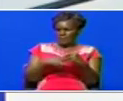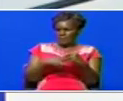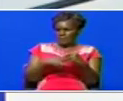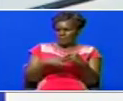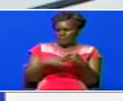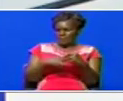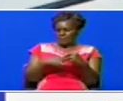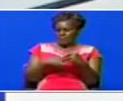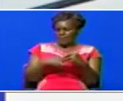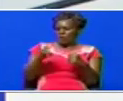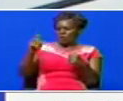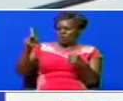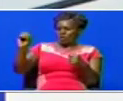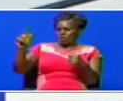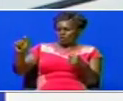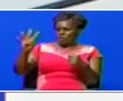457,197. John Ekuru Okot,